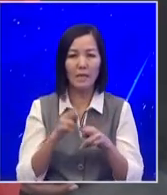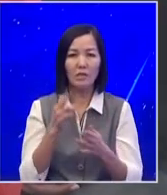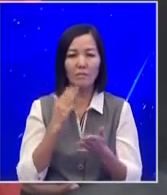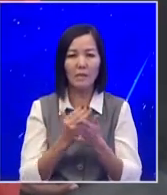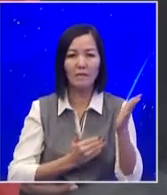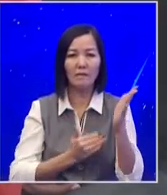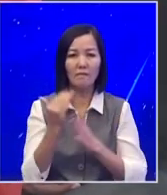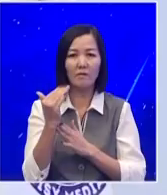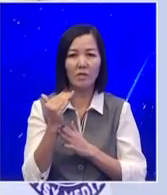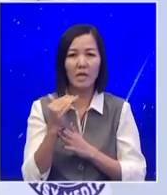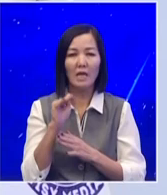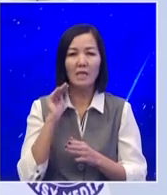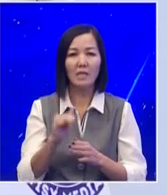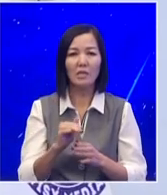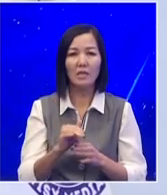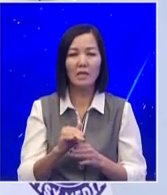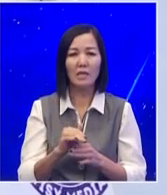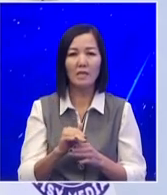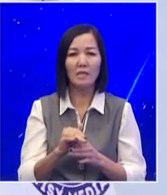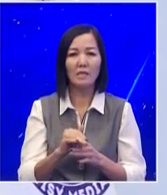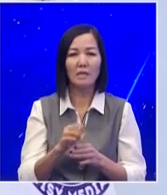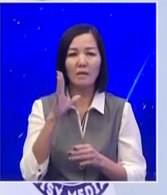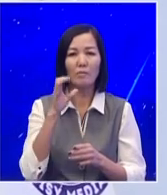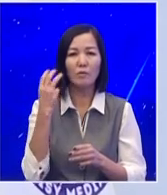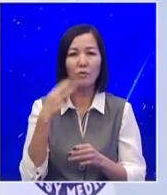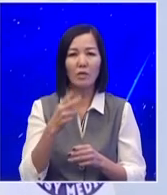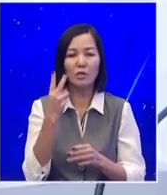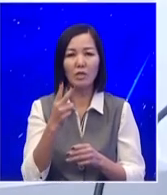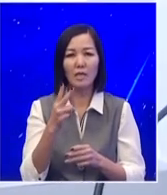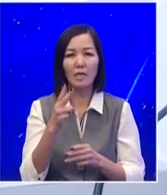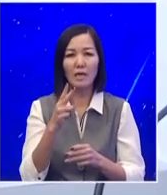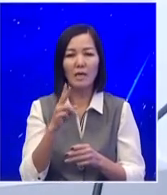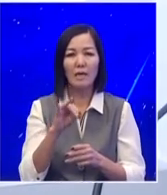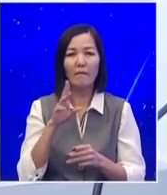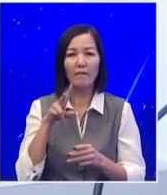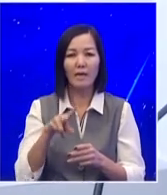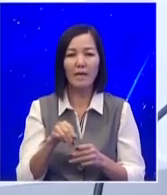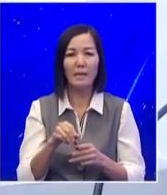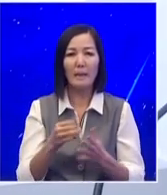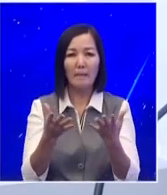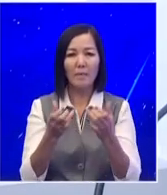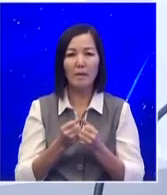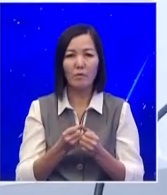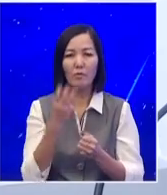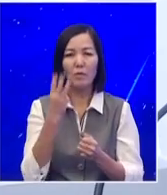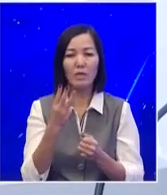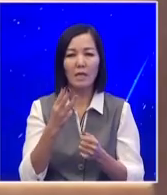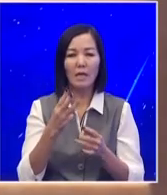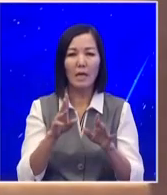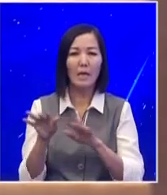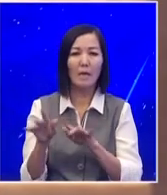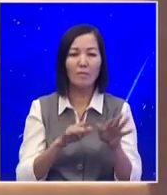станциями. Также имеется свыше 1000 кислородных концентраторов и 534 аппарата